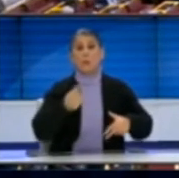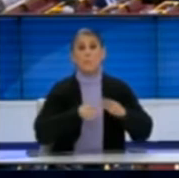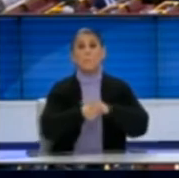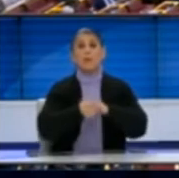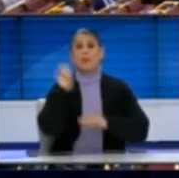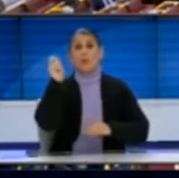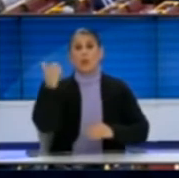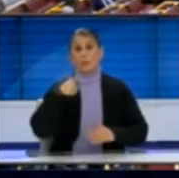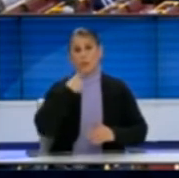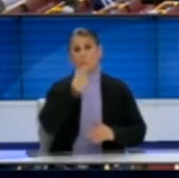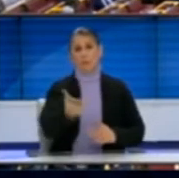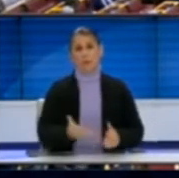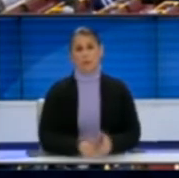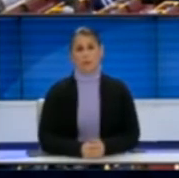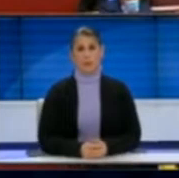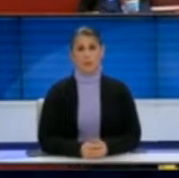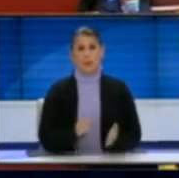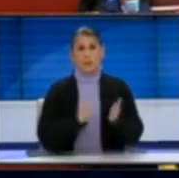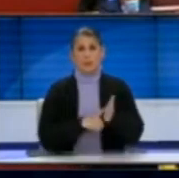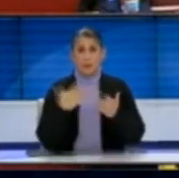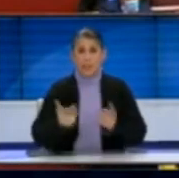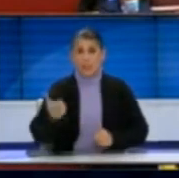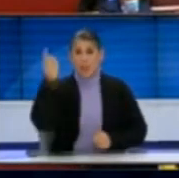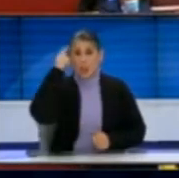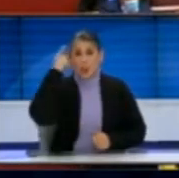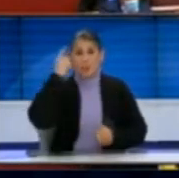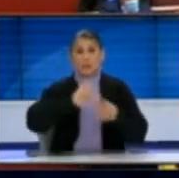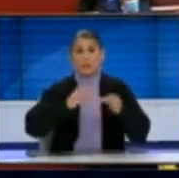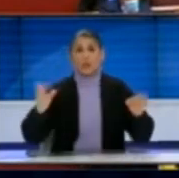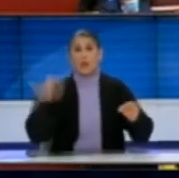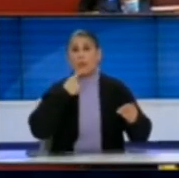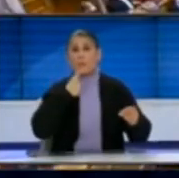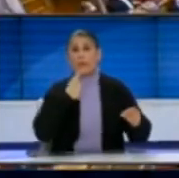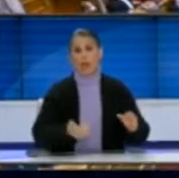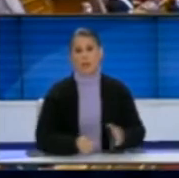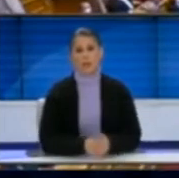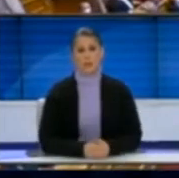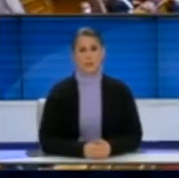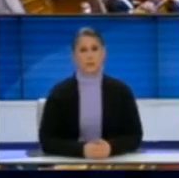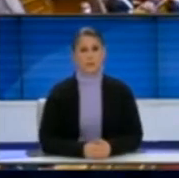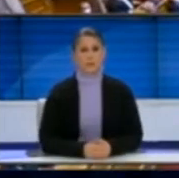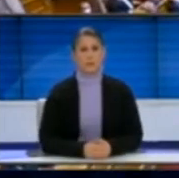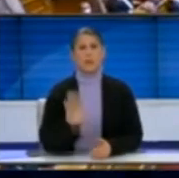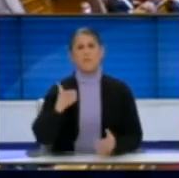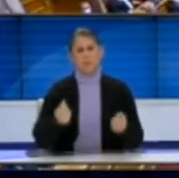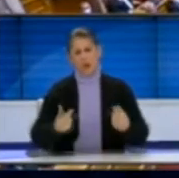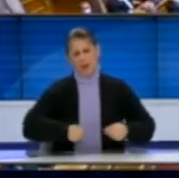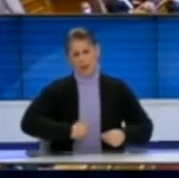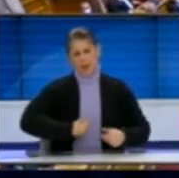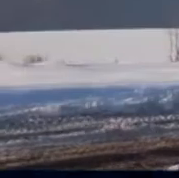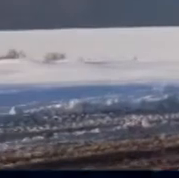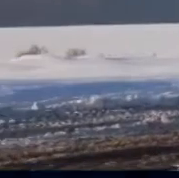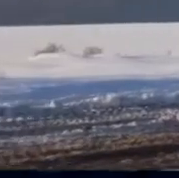προσφυγικής πολιτικής, που θα έπρεπε να έχει επίγνωση της ιστορίας όταν μιλά. Με προκαλείτε ποιος το